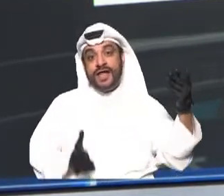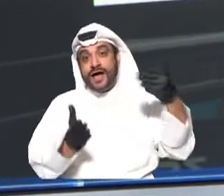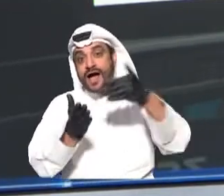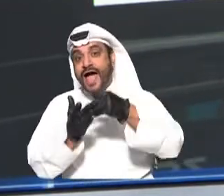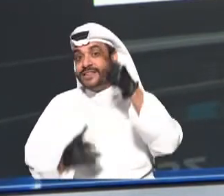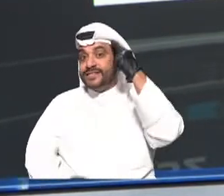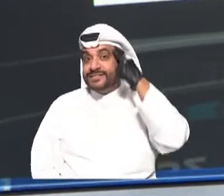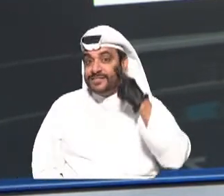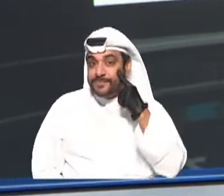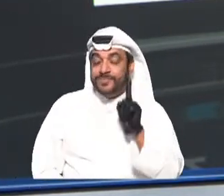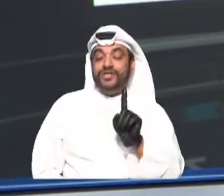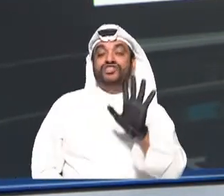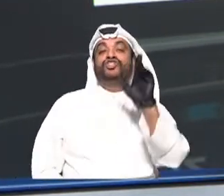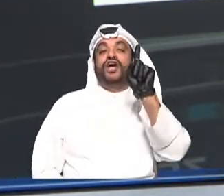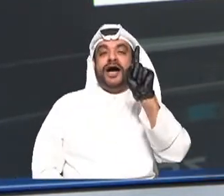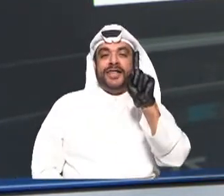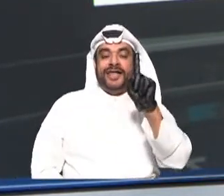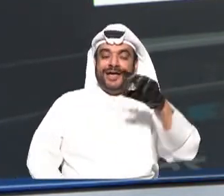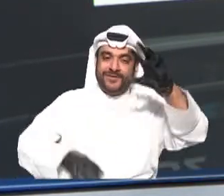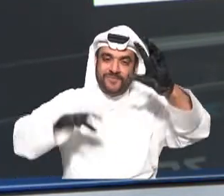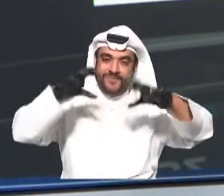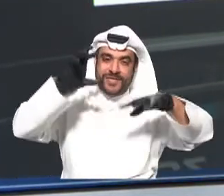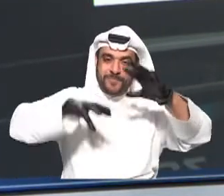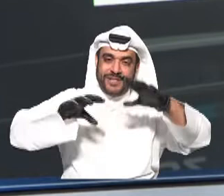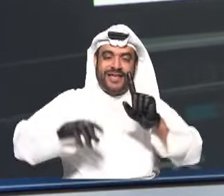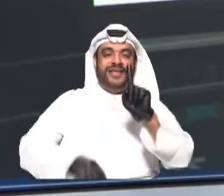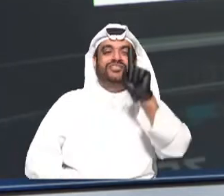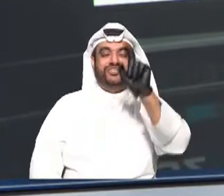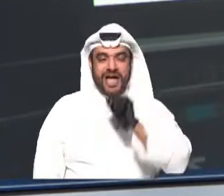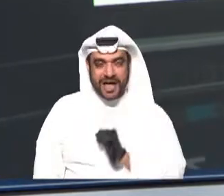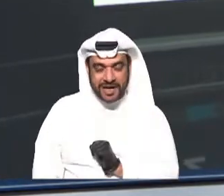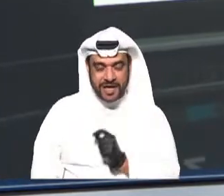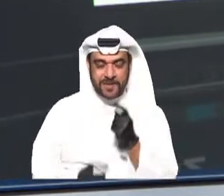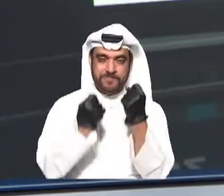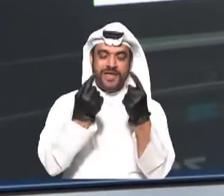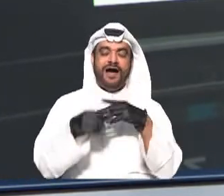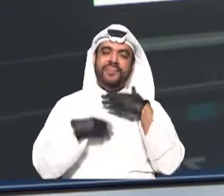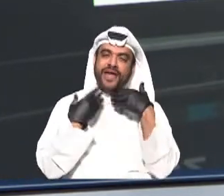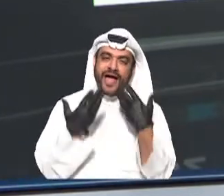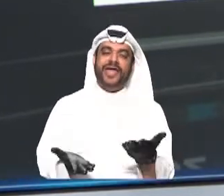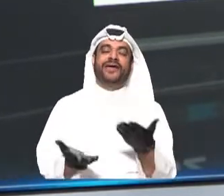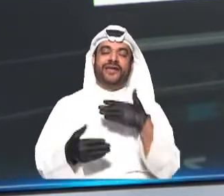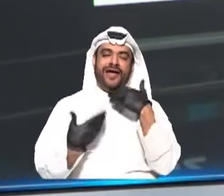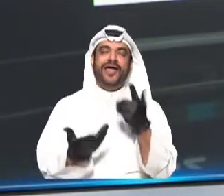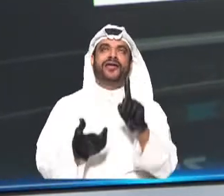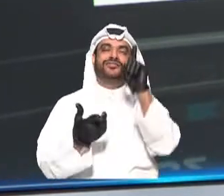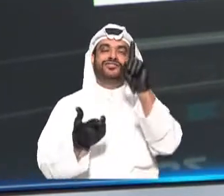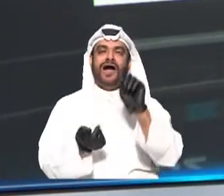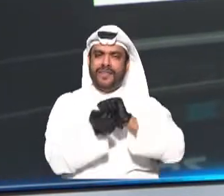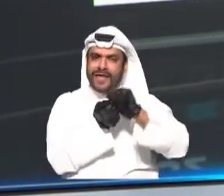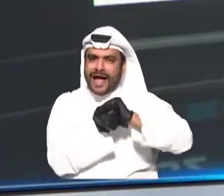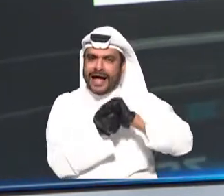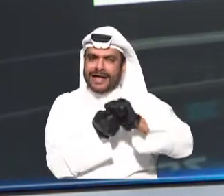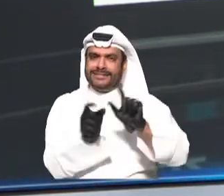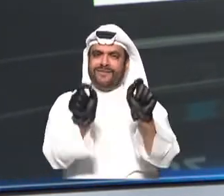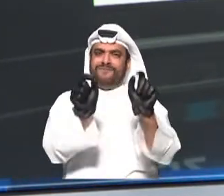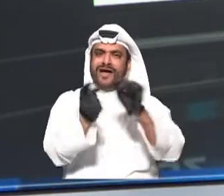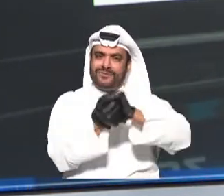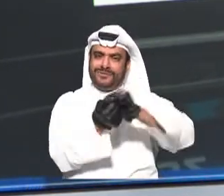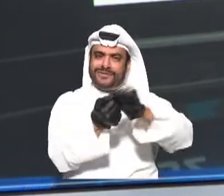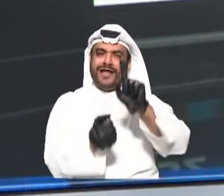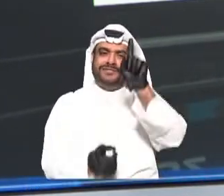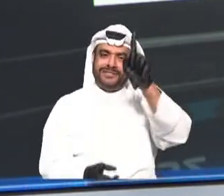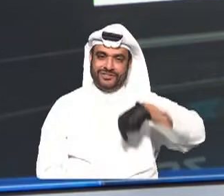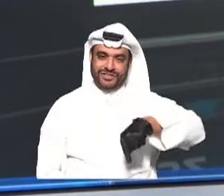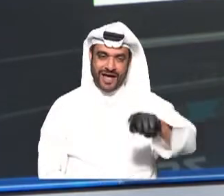لأمطار متفرقة قد تكون رعدية أحيانا، وأيضا نشاط في الرياح الجنوبية الشرقية قد تكون مثيرة للغبار على بعض المناطق وتقل معها